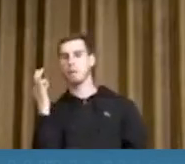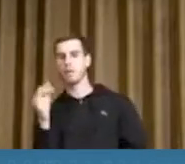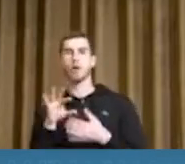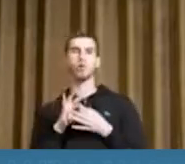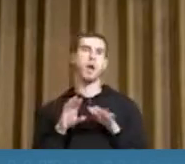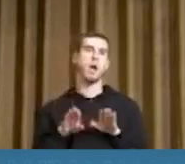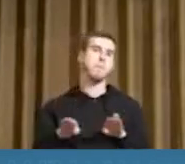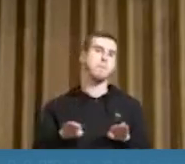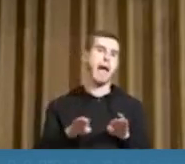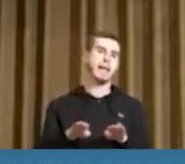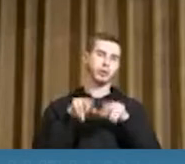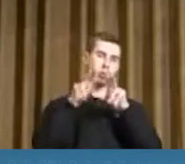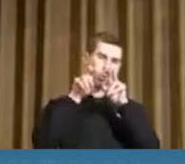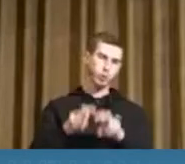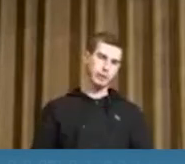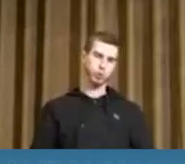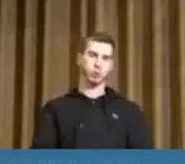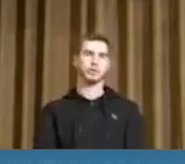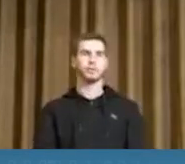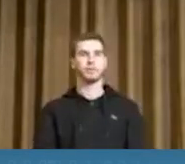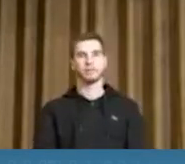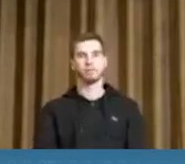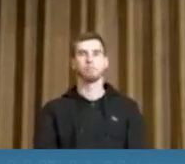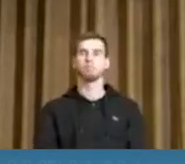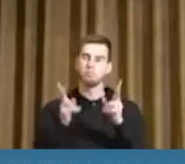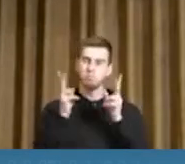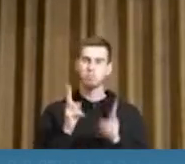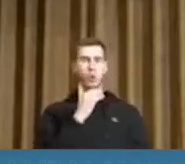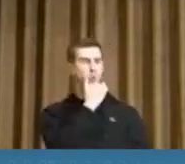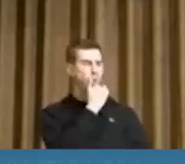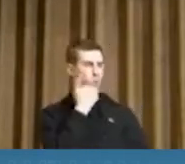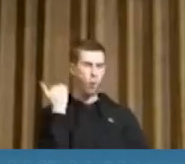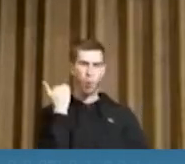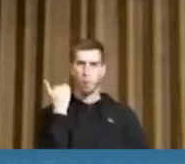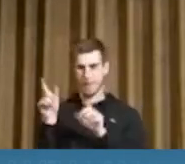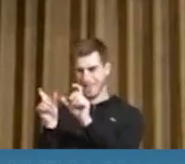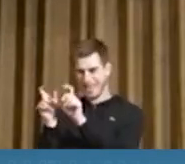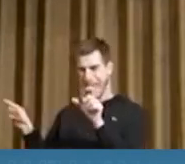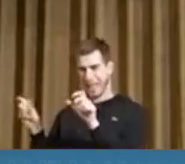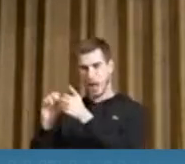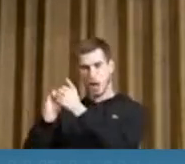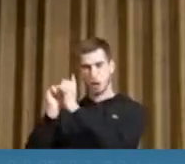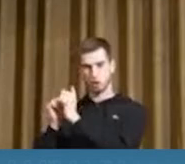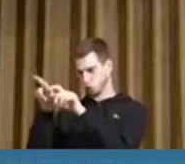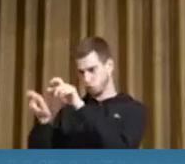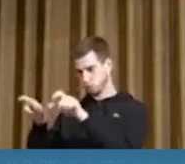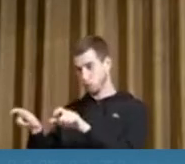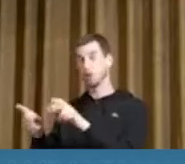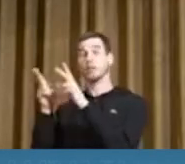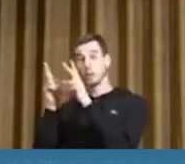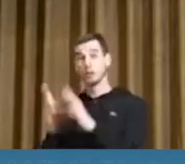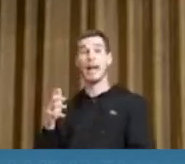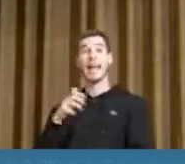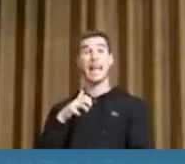Basisuntersuchung, wo ja bei etwa 30% der Kadersportler, bei der erkrankten Kadersportler,